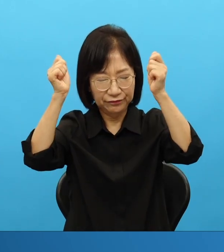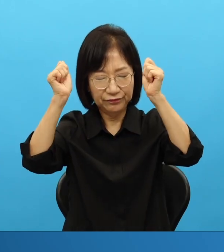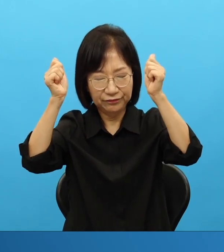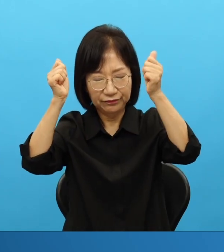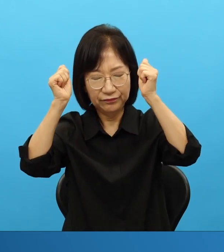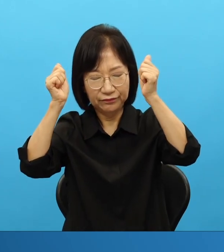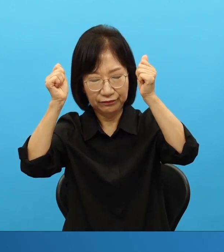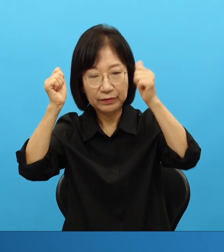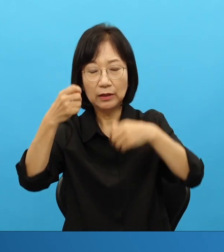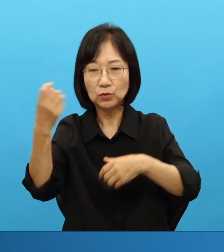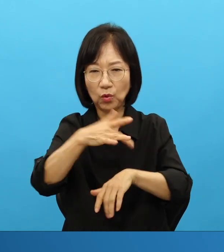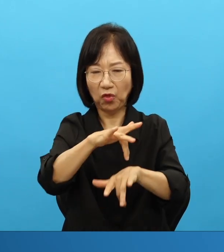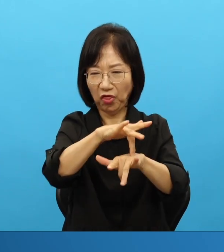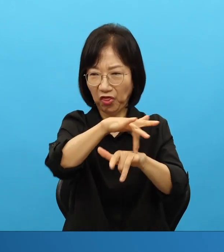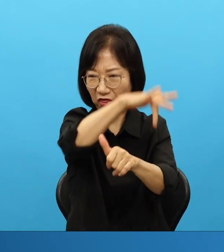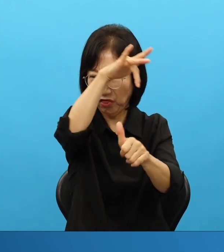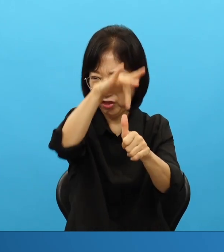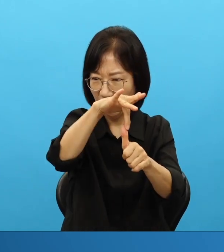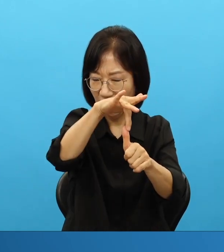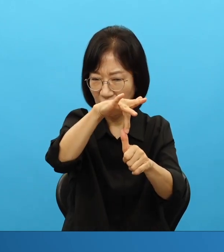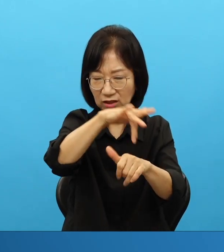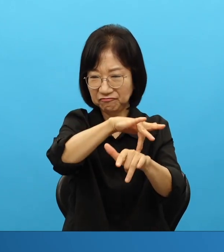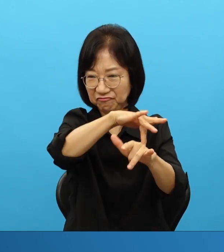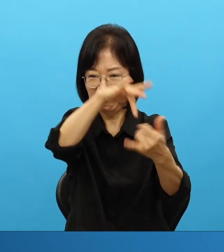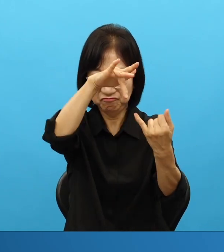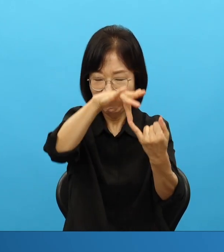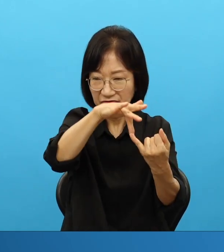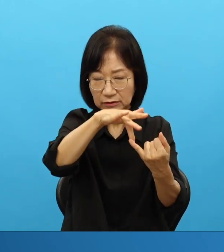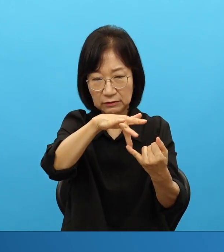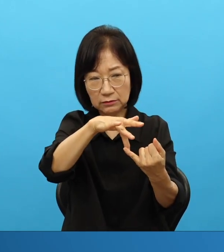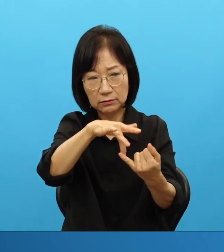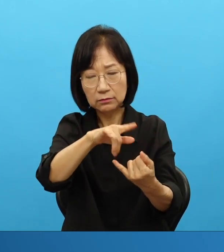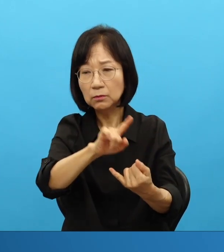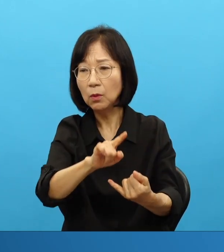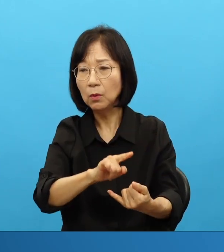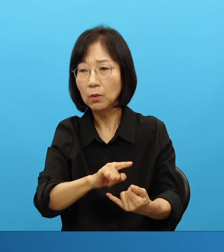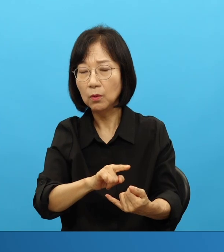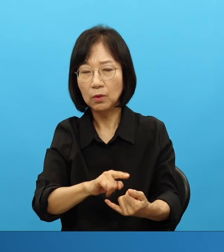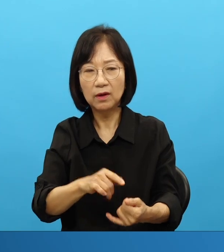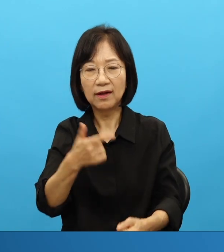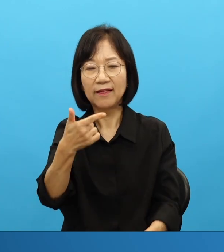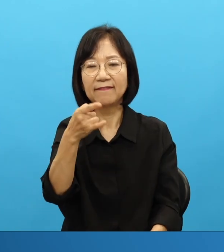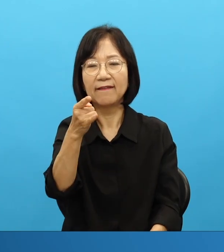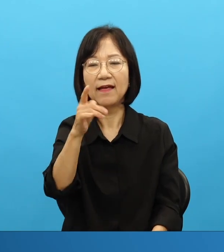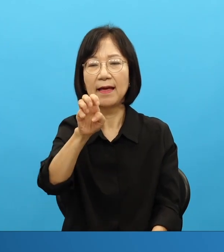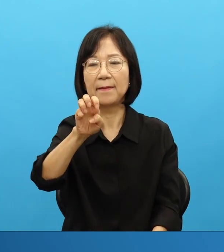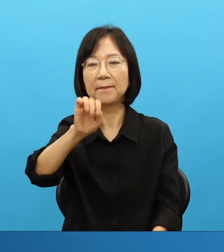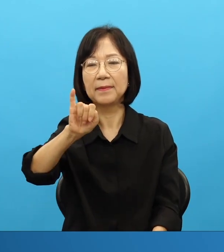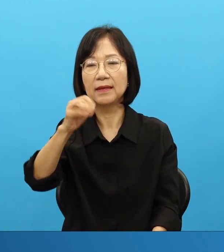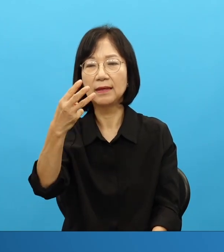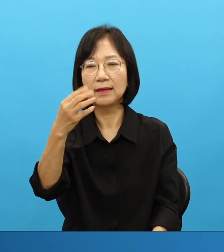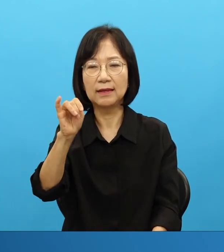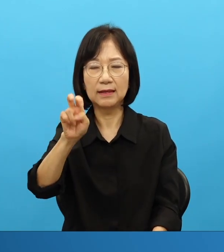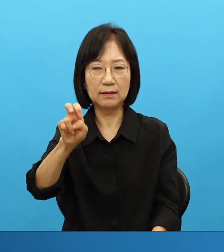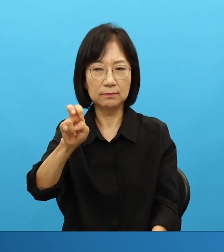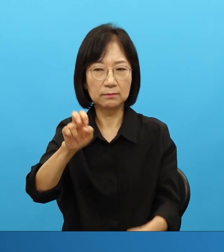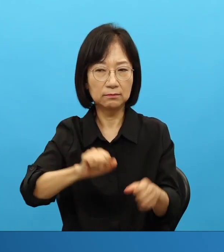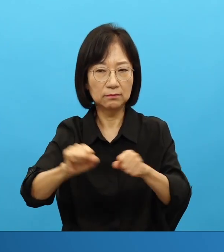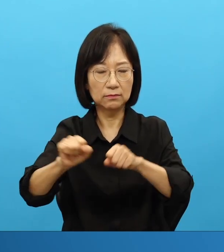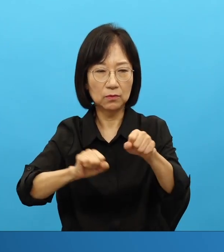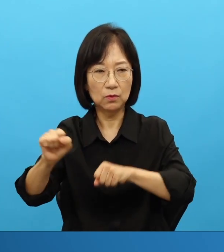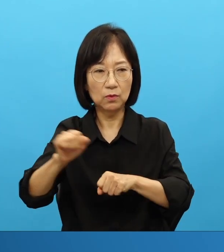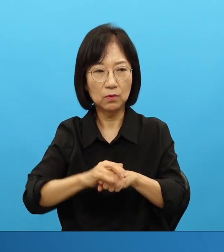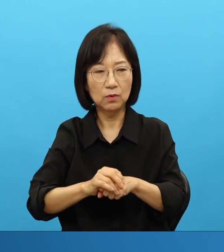filled by the evil spirits, 네필림 or 운동입니다. demon possession. That's the Nephilim movement. 3단체가 모여서 매일 모입니다.